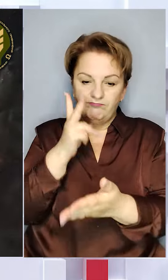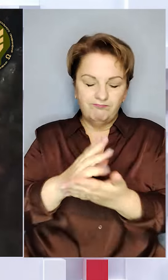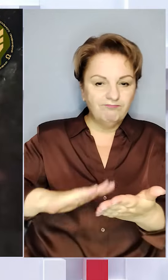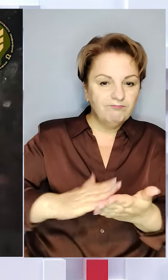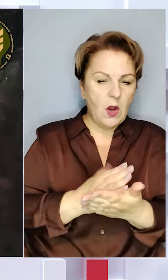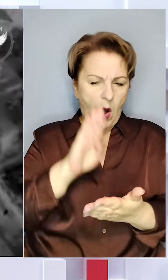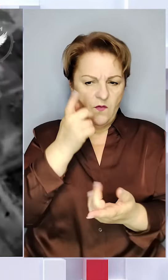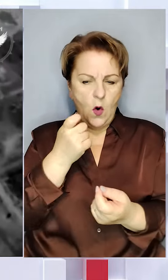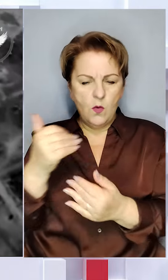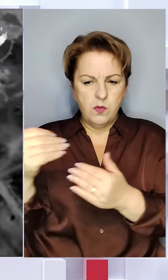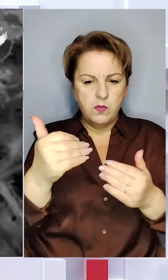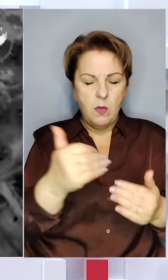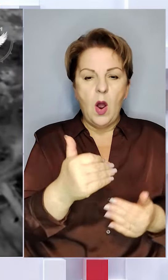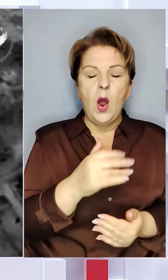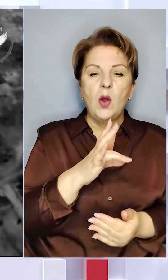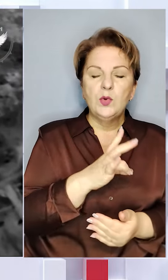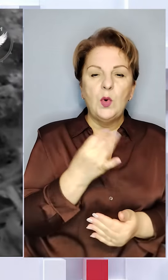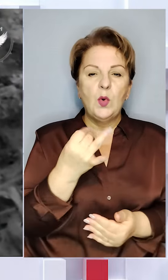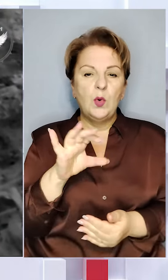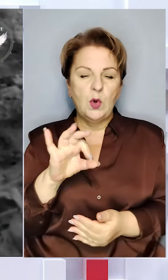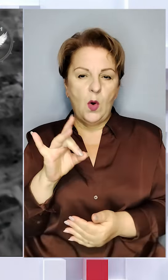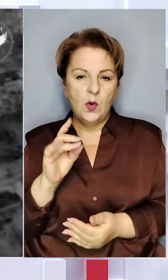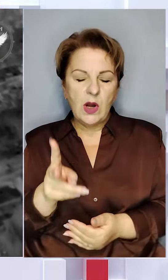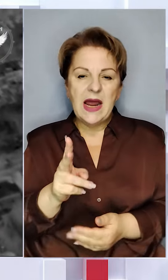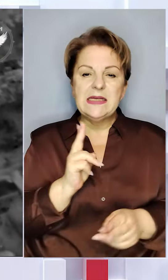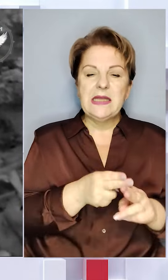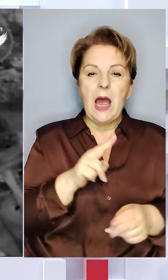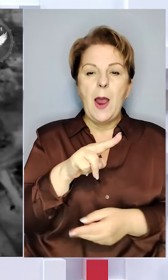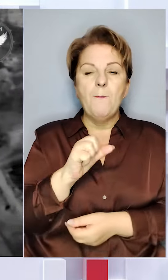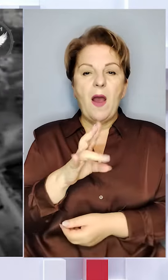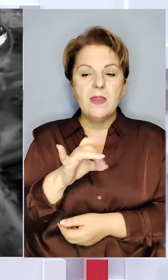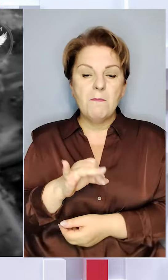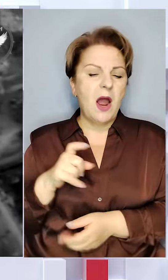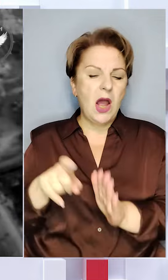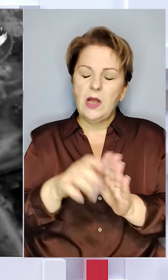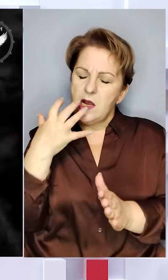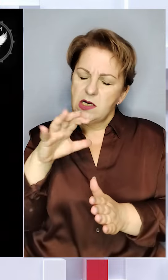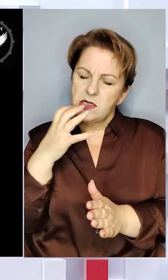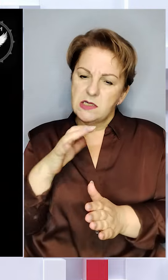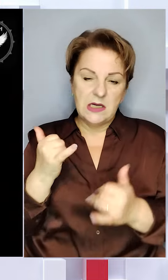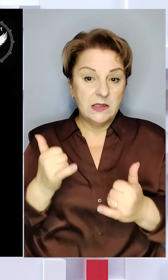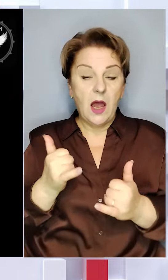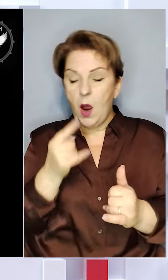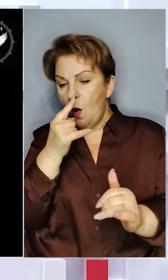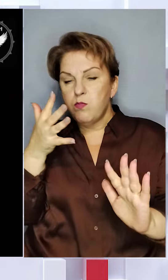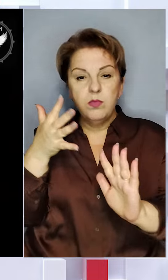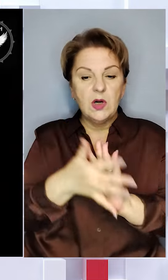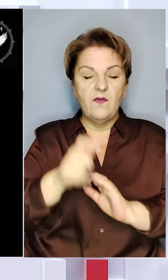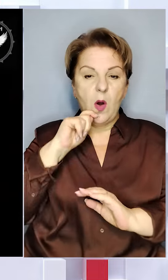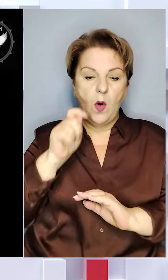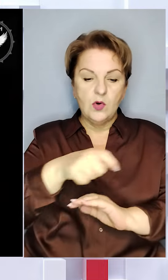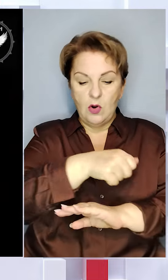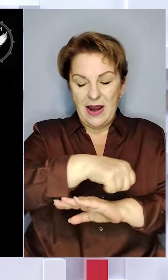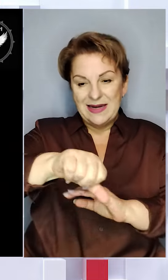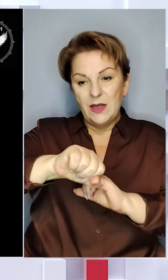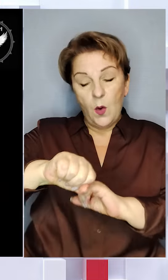State, ворог дещо просунувся у Нью-Йорку, Залізному та біля Пантелеймонівки. На Донеччині нині чи не найгарячіше, утім прорвати українську